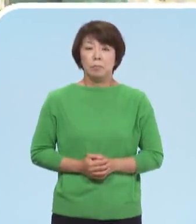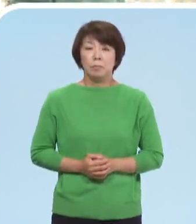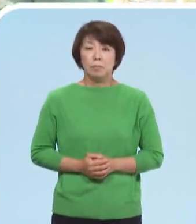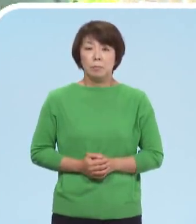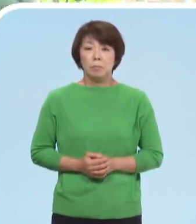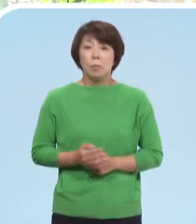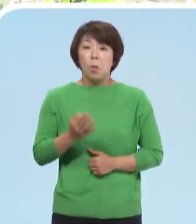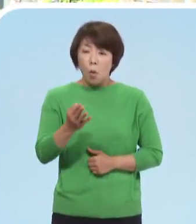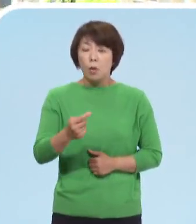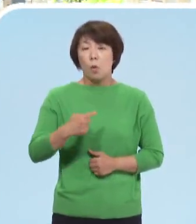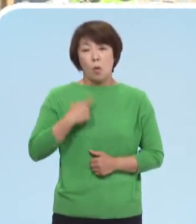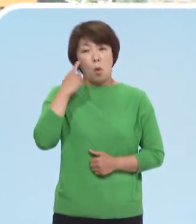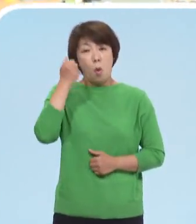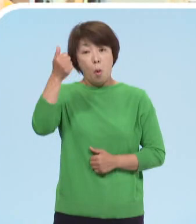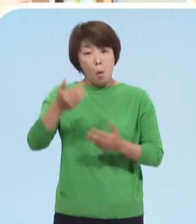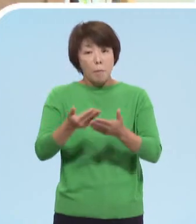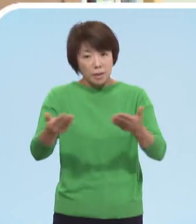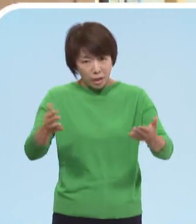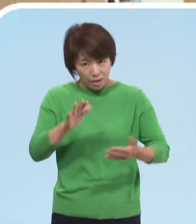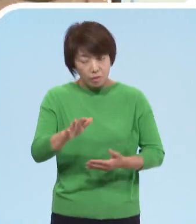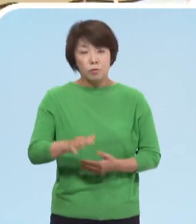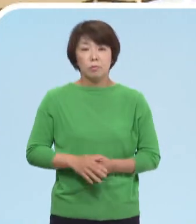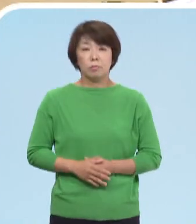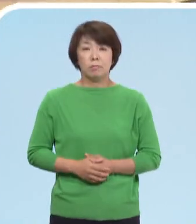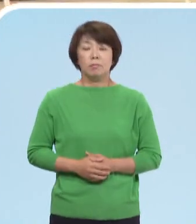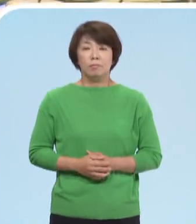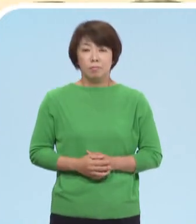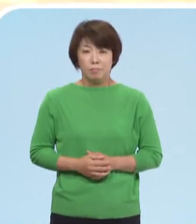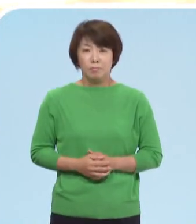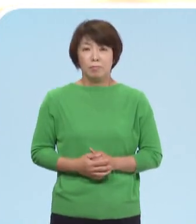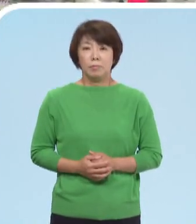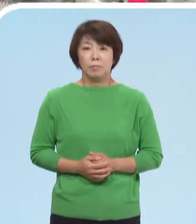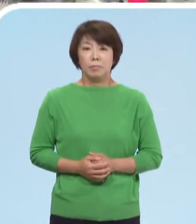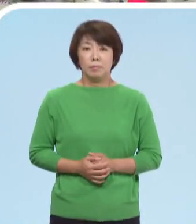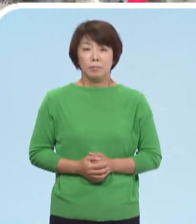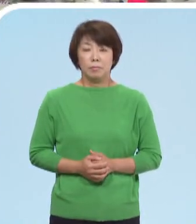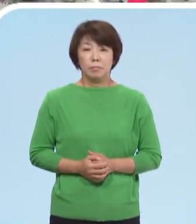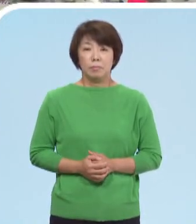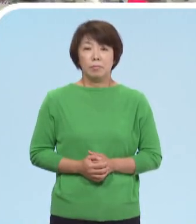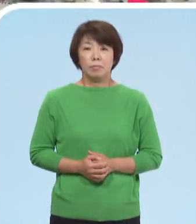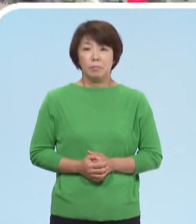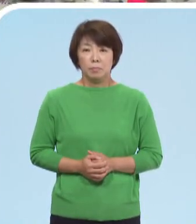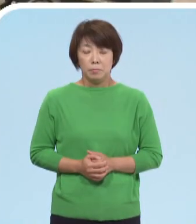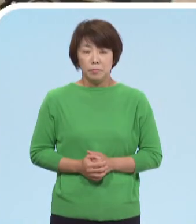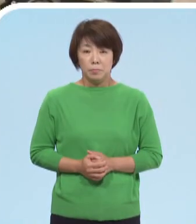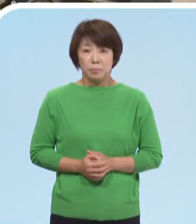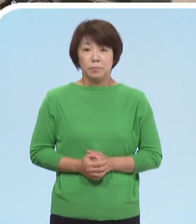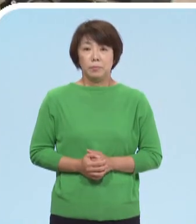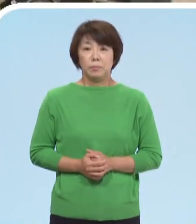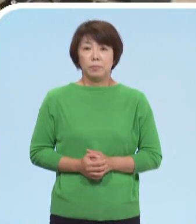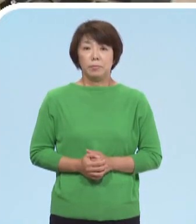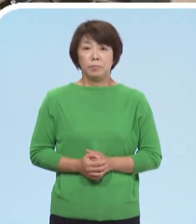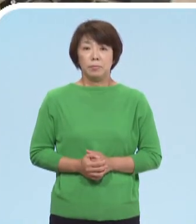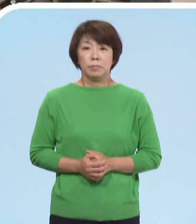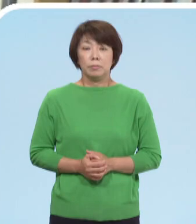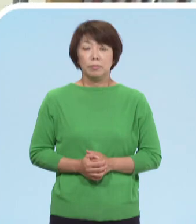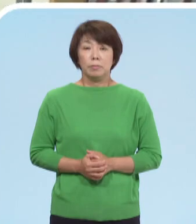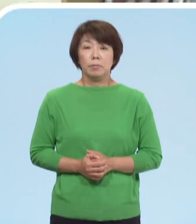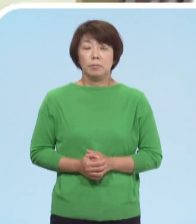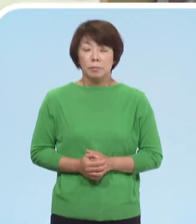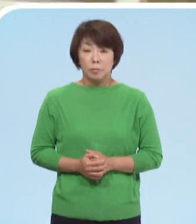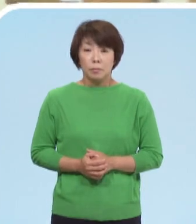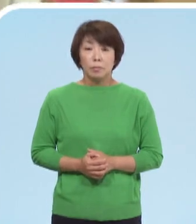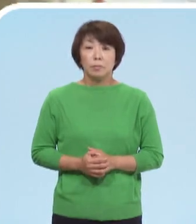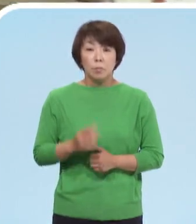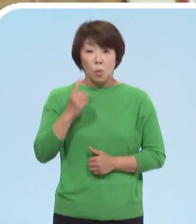こちらが お父様のお店、はい、金物屋さん。 金物屋です。 へ、はい、 どうぞ。 いいですか、失礼します、はい、あ、す